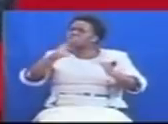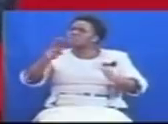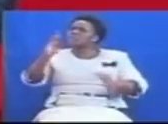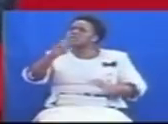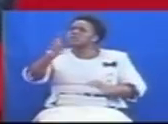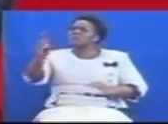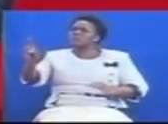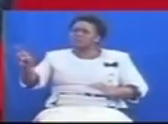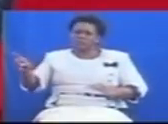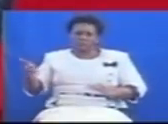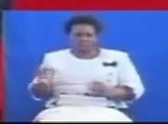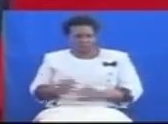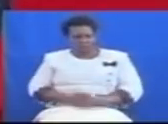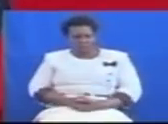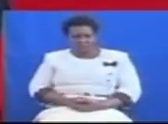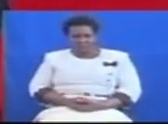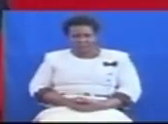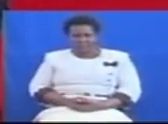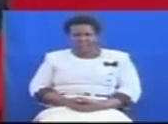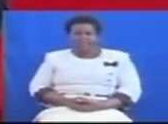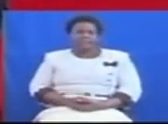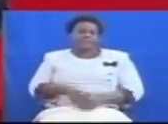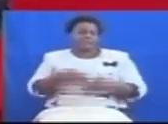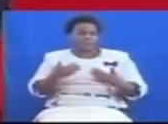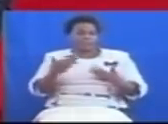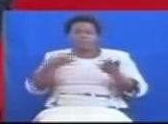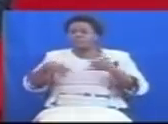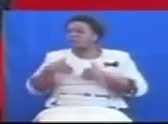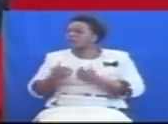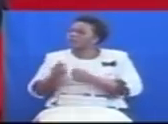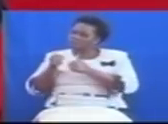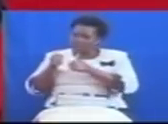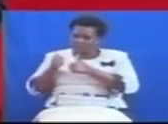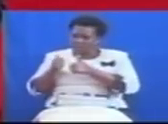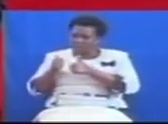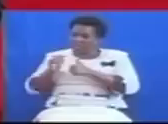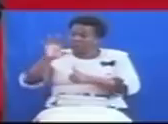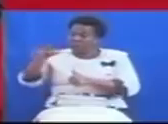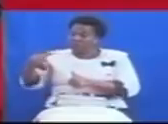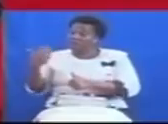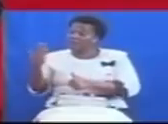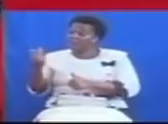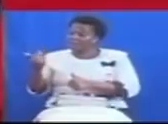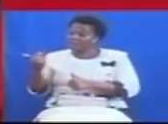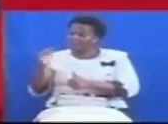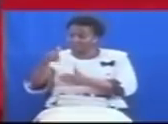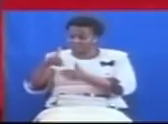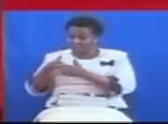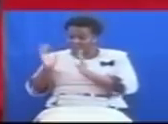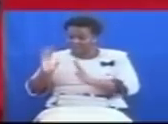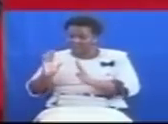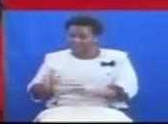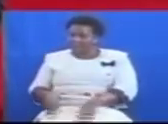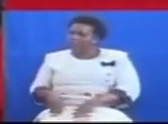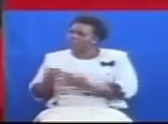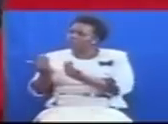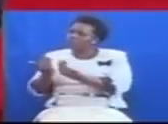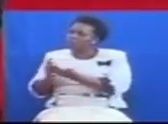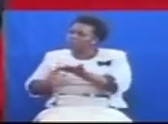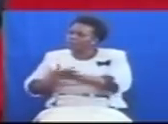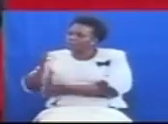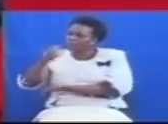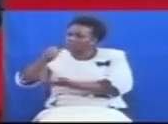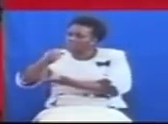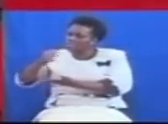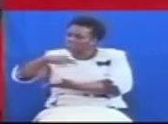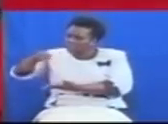ujumla wamefanya. Hili nalo tunaomba tuahidi kwamba huu ni mwaka wa fedha, tumetenga fedha katika bajeti ya mwaka 2020 ili tumalizie maboma haya, na tunaomba wananchi